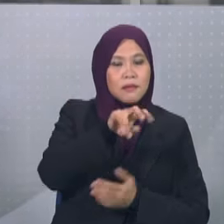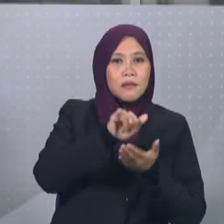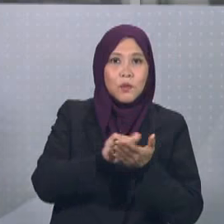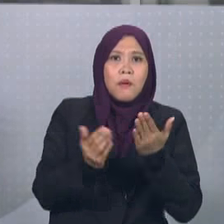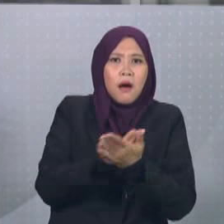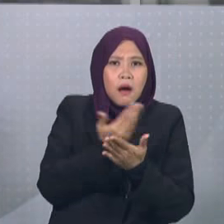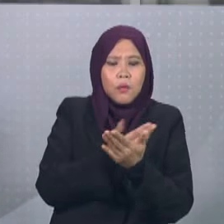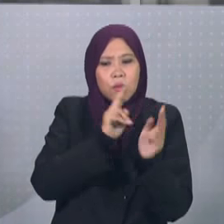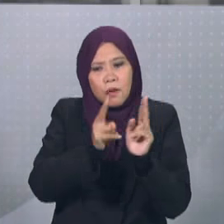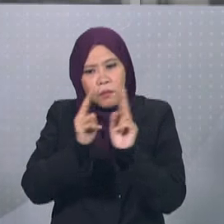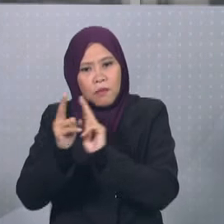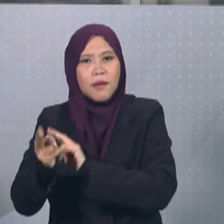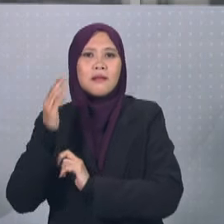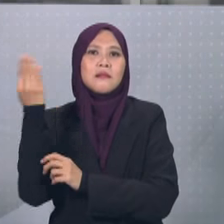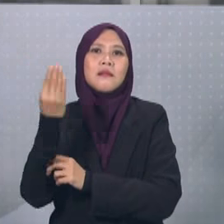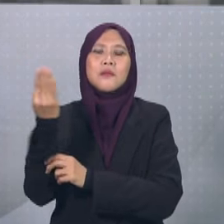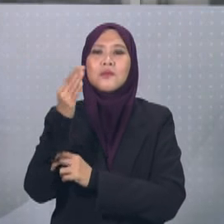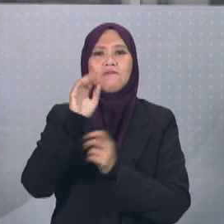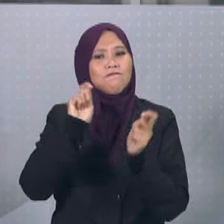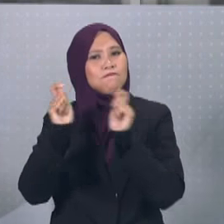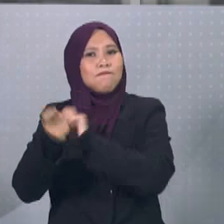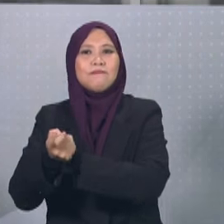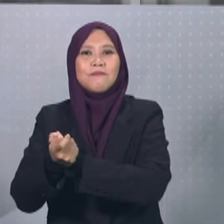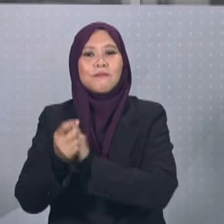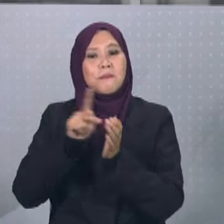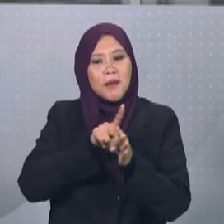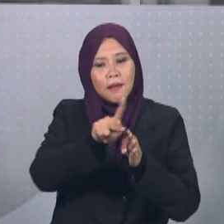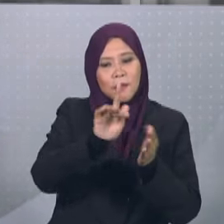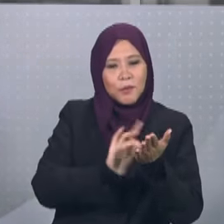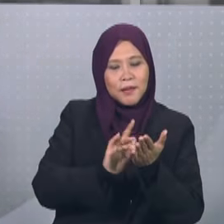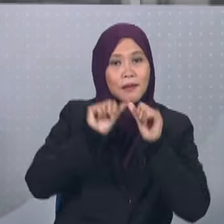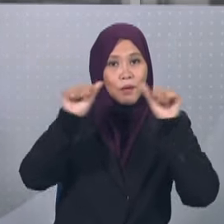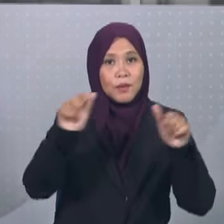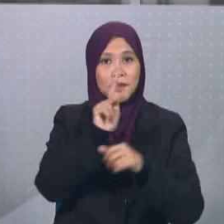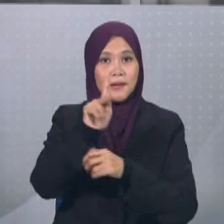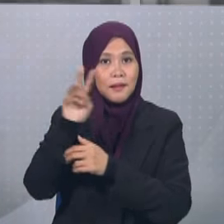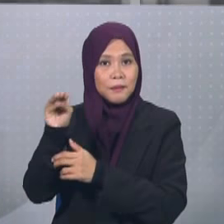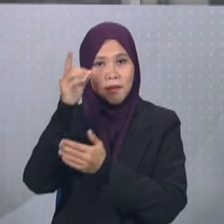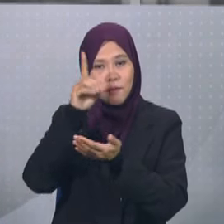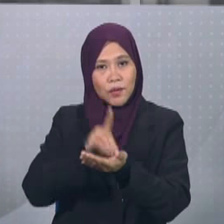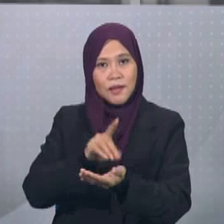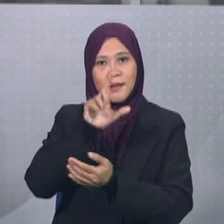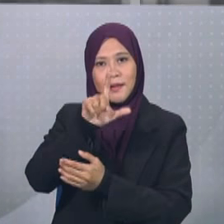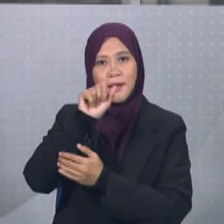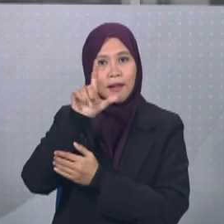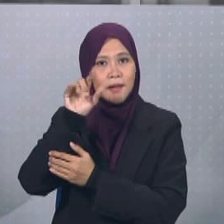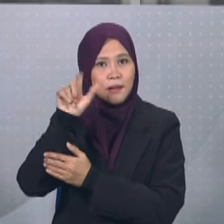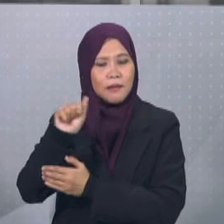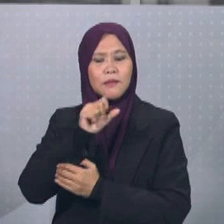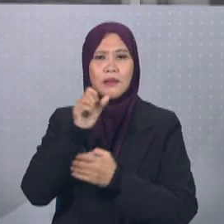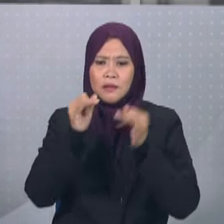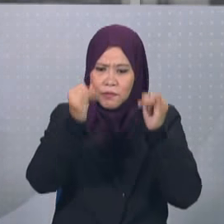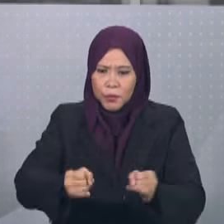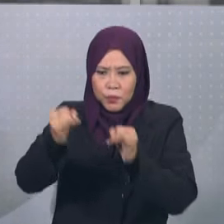virus baru yang berubah dan sentiasa dinamik. Menurut Pakar Perubatan Kesihatan Awam KKM, Dr. Dalila Roslan, individu berisiko